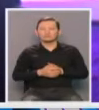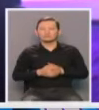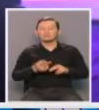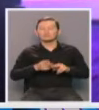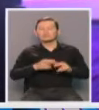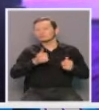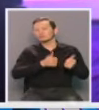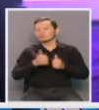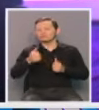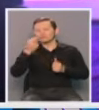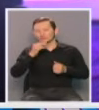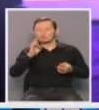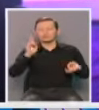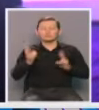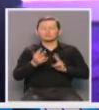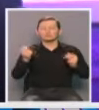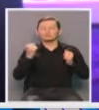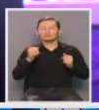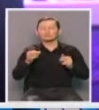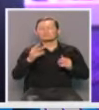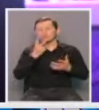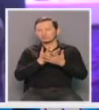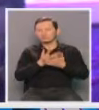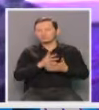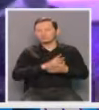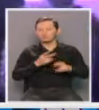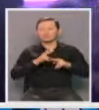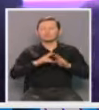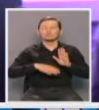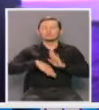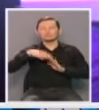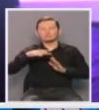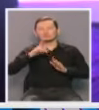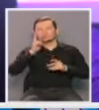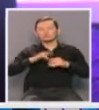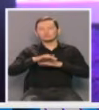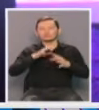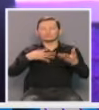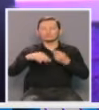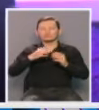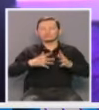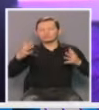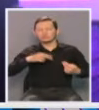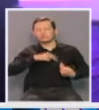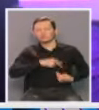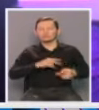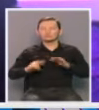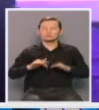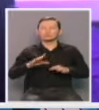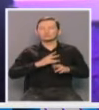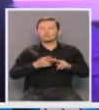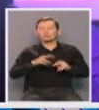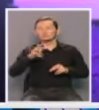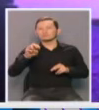мықты-мықты жаңағыдай елге танымал спортшыларды алып кеп, өсіп келе жатқан өскелең ұрпаққа үлкен бір өнегелі іс жасап отқан